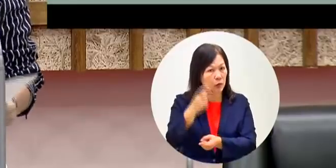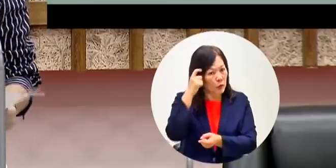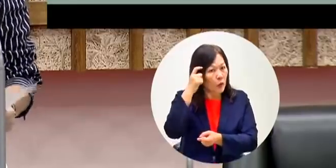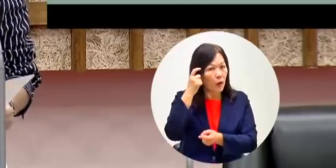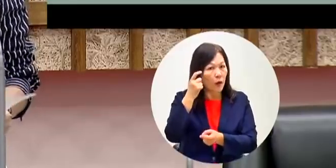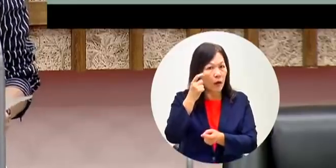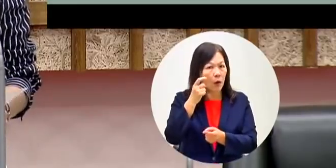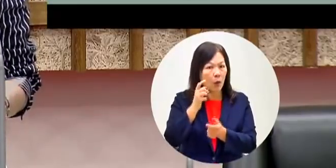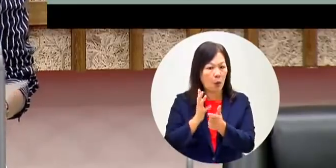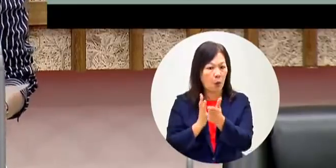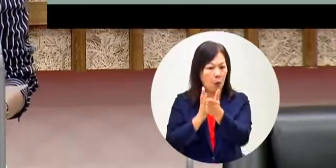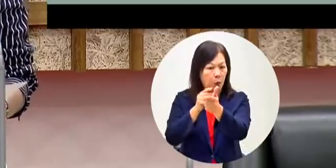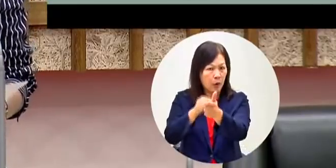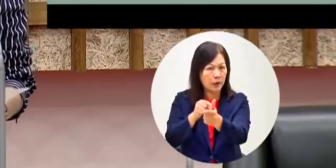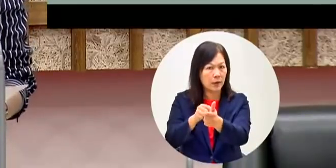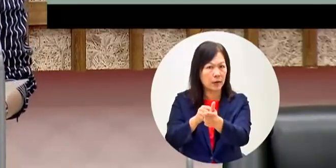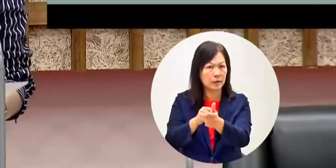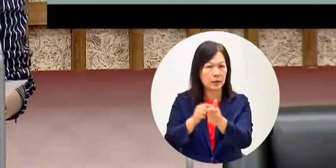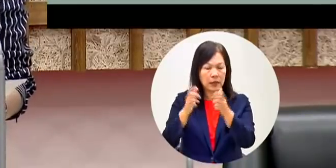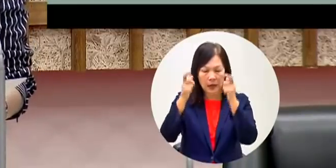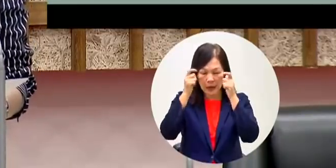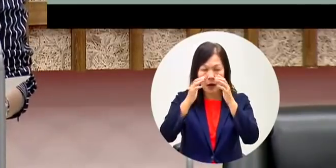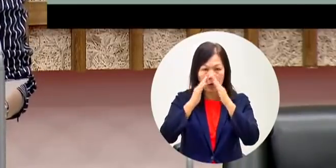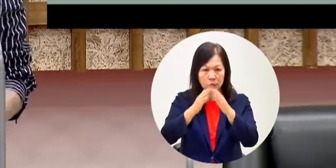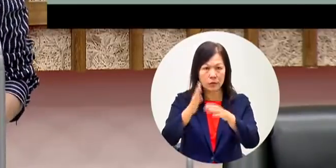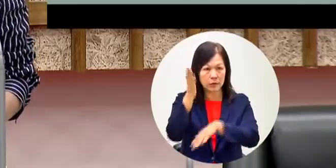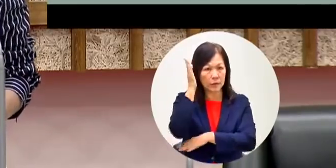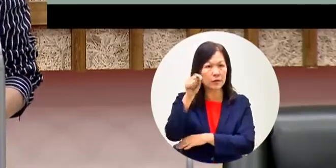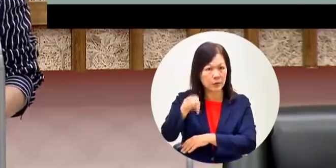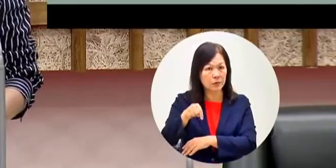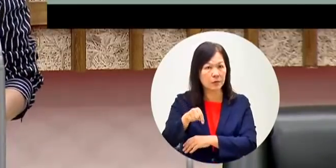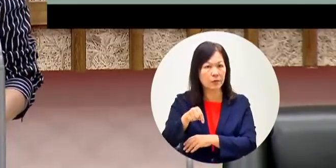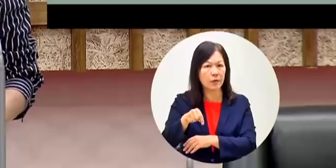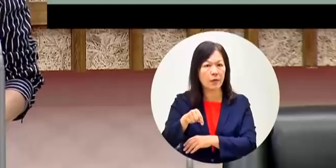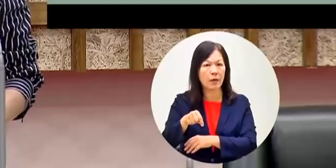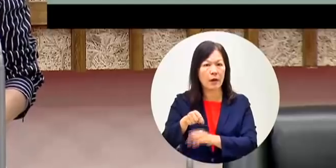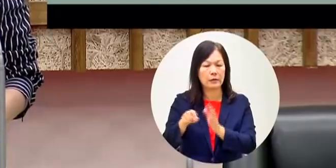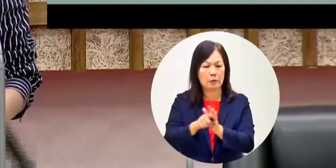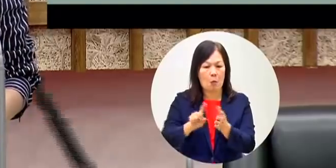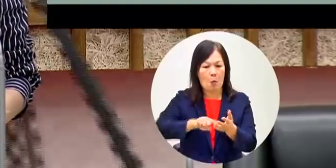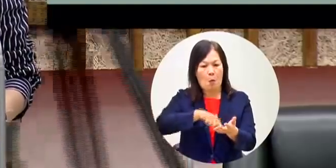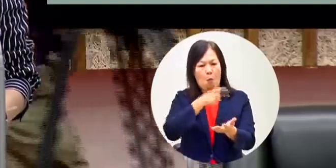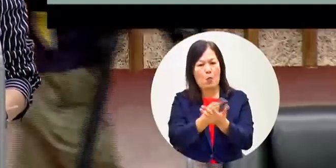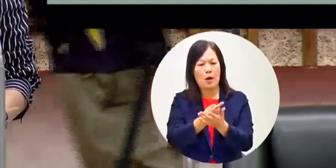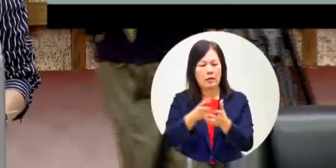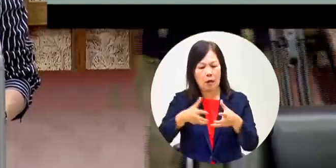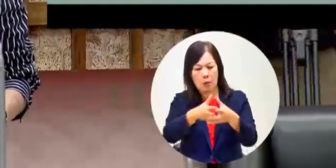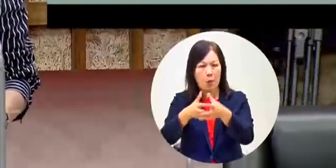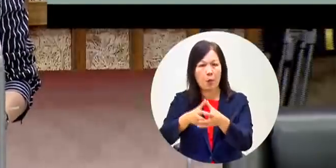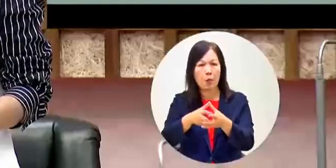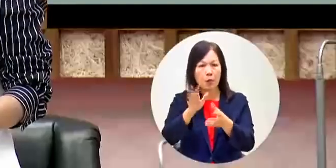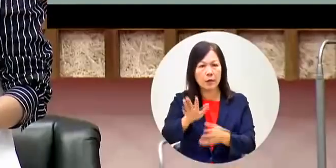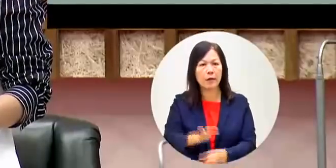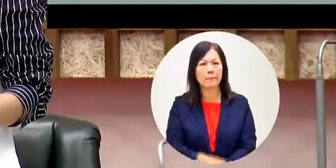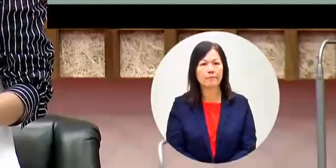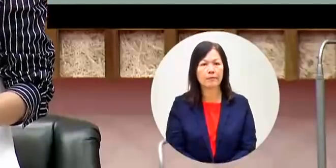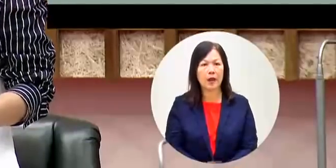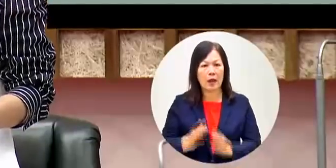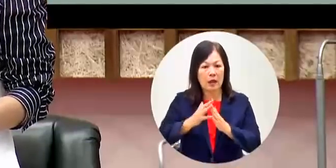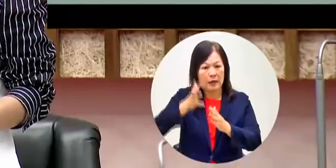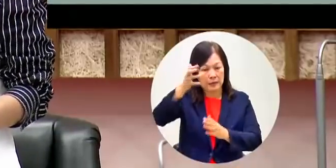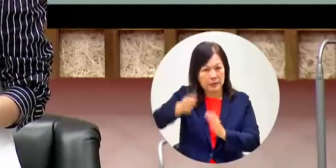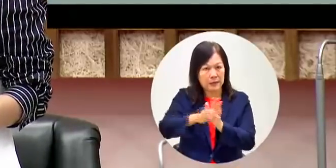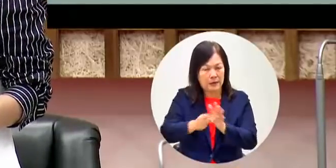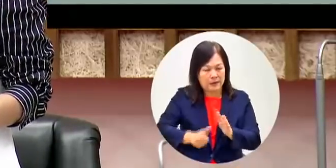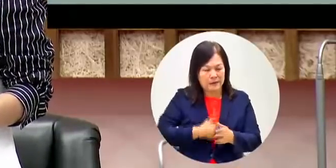高雄市政府，这是一个非常庞大的一个机构。我相信呢，市长呢绝对是压力非常的大。